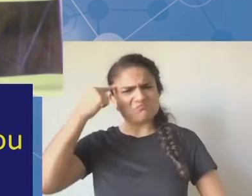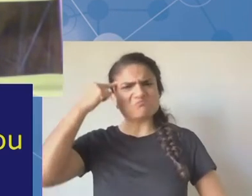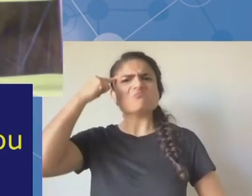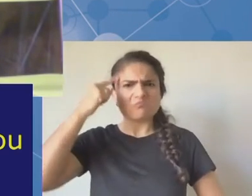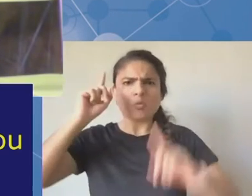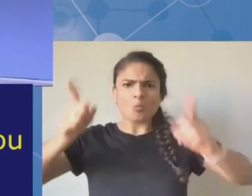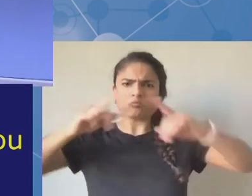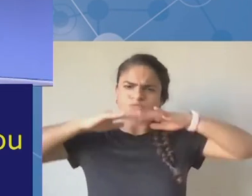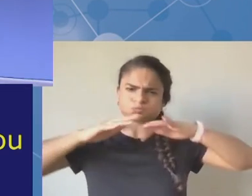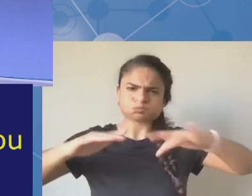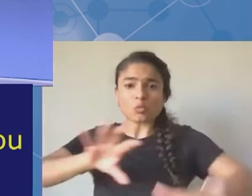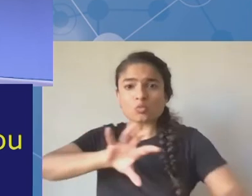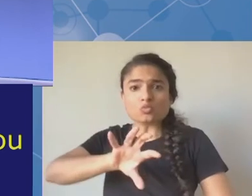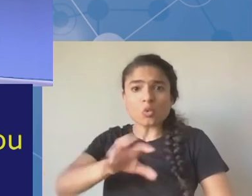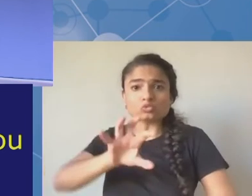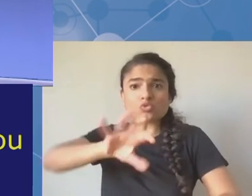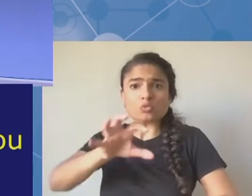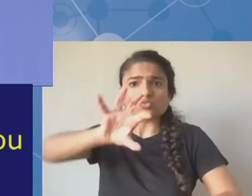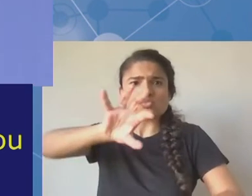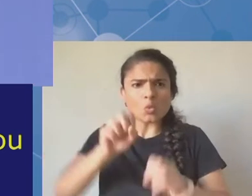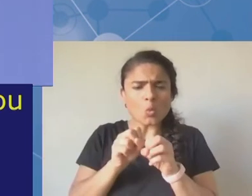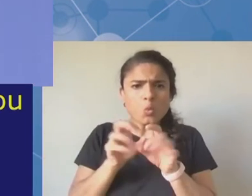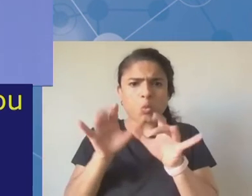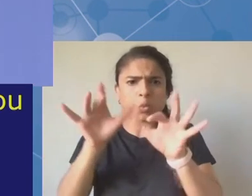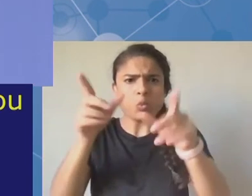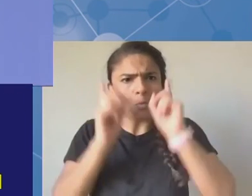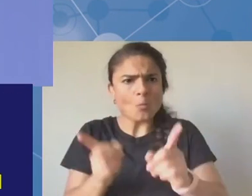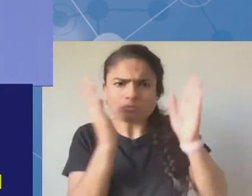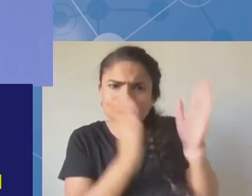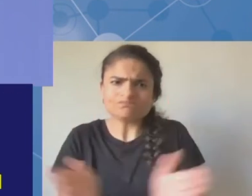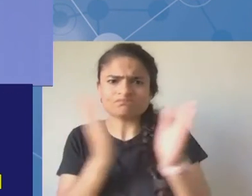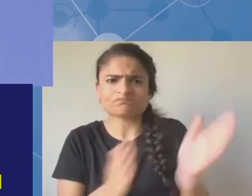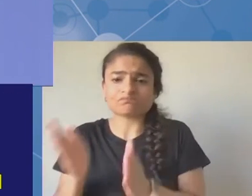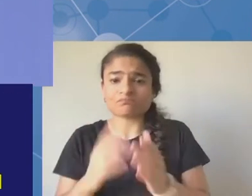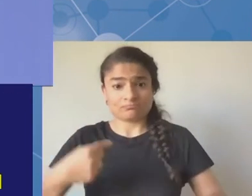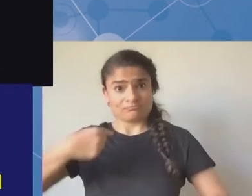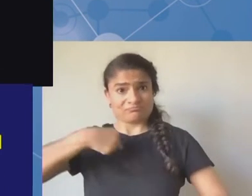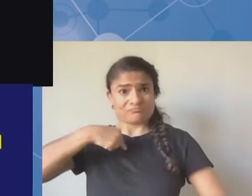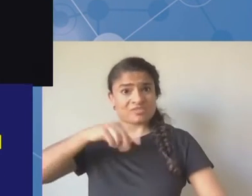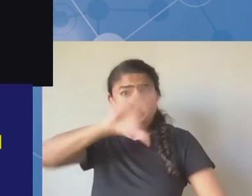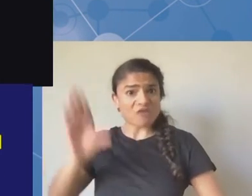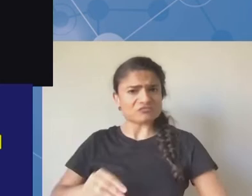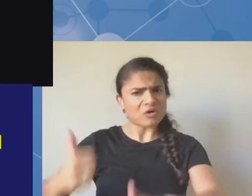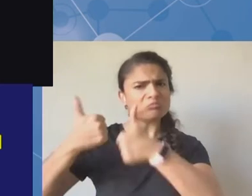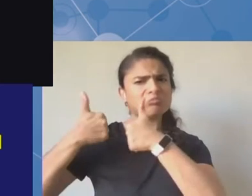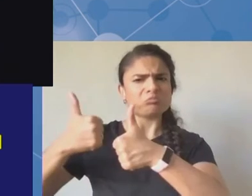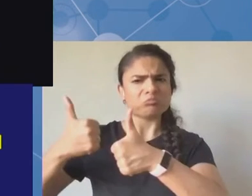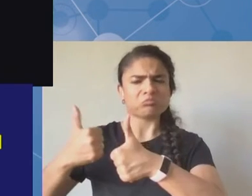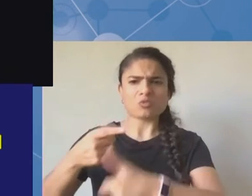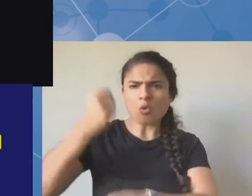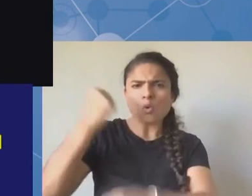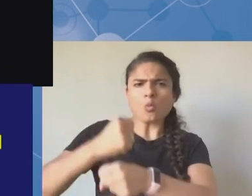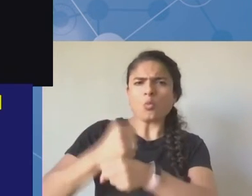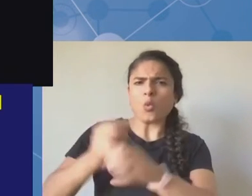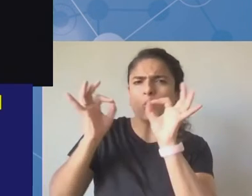объединений, как то, которое предоставляет возможность провести цифровой саммит ООН. Благодарю. И следующий